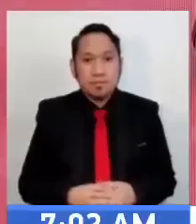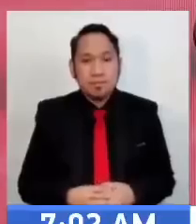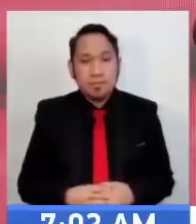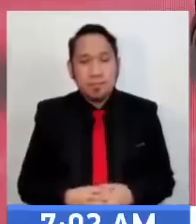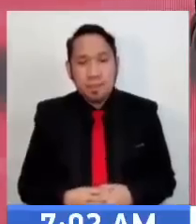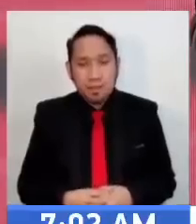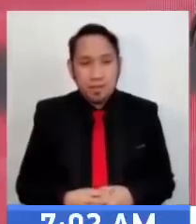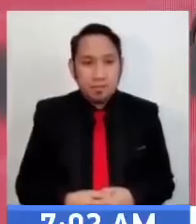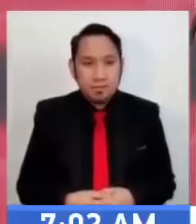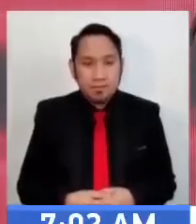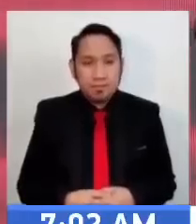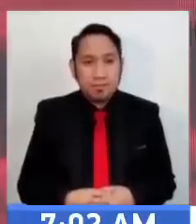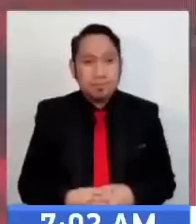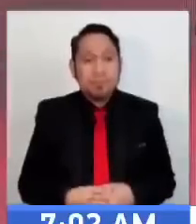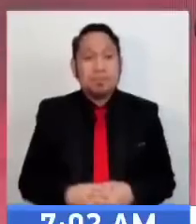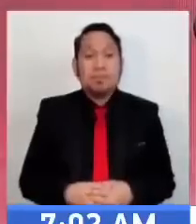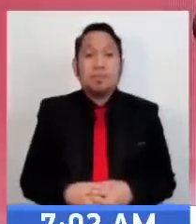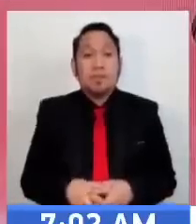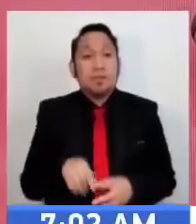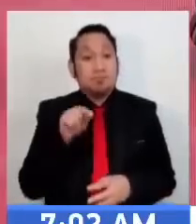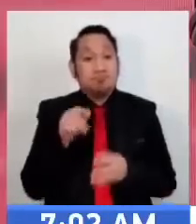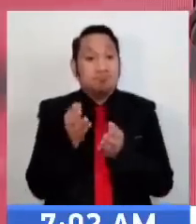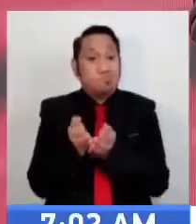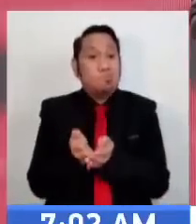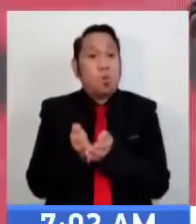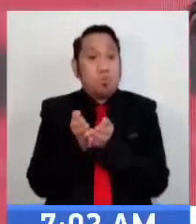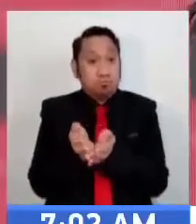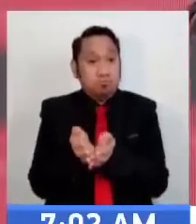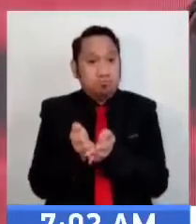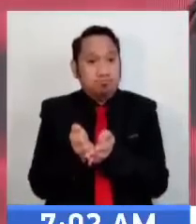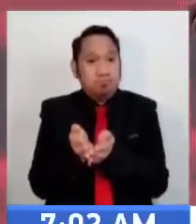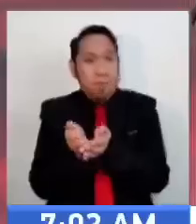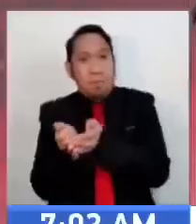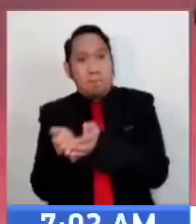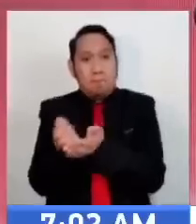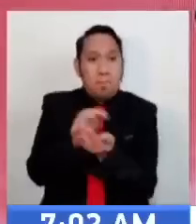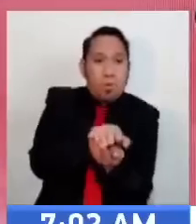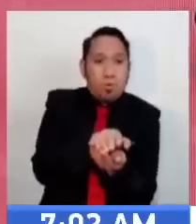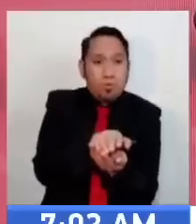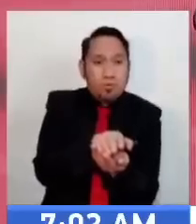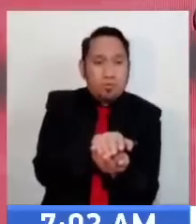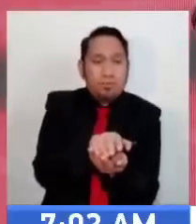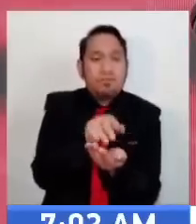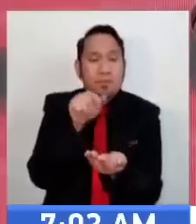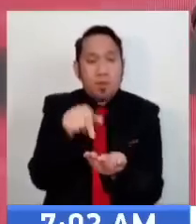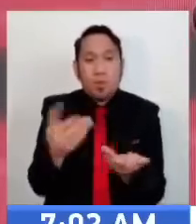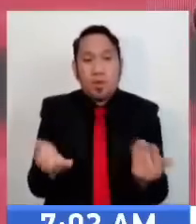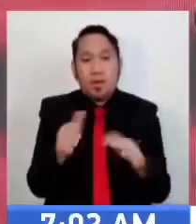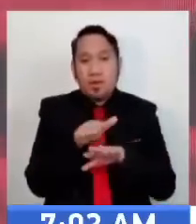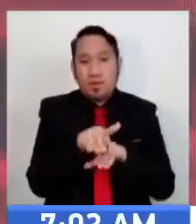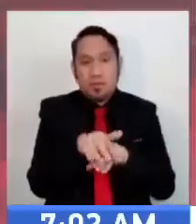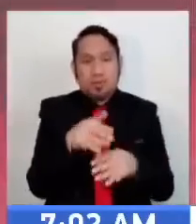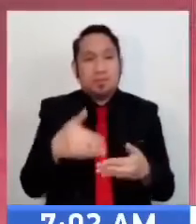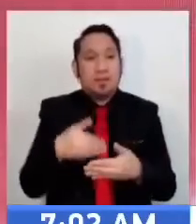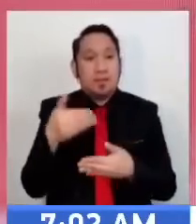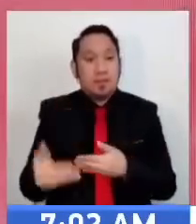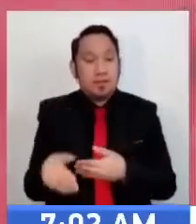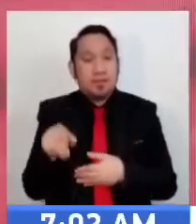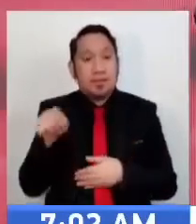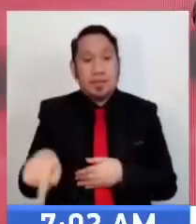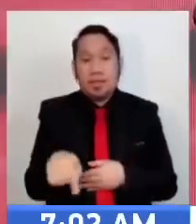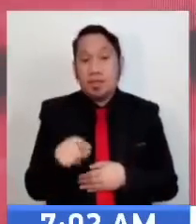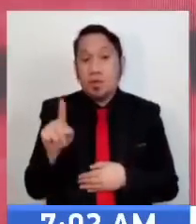Tumaob ang isang overloaded na bangka sa Occidental Mindoro. Sa Cebu City naman, mahigit 100 aso na ang biktima ng animal